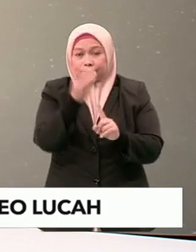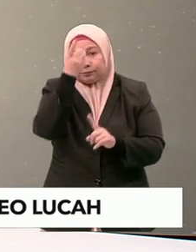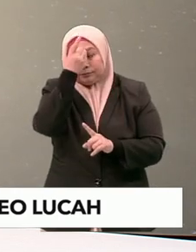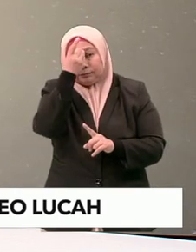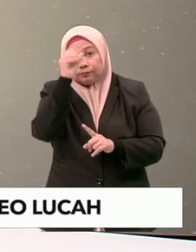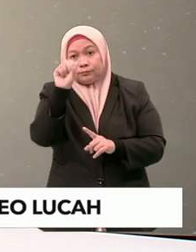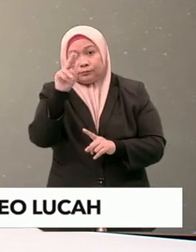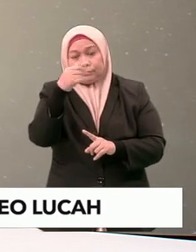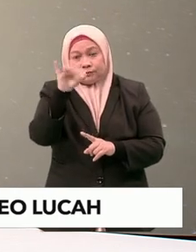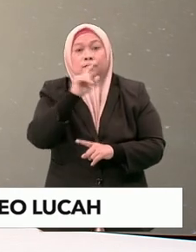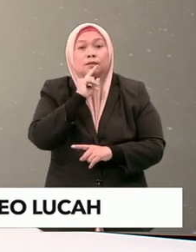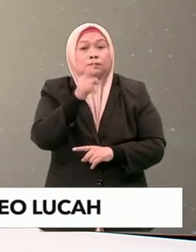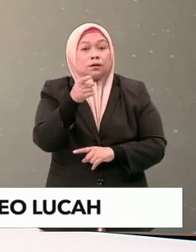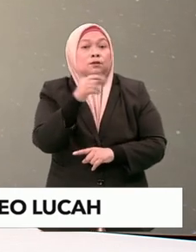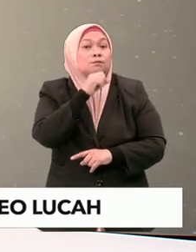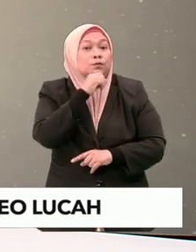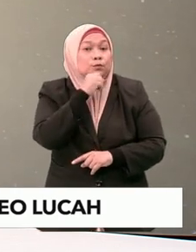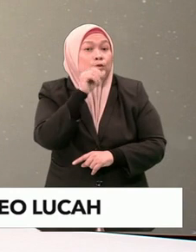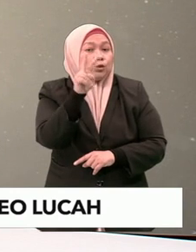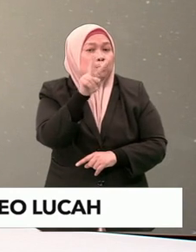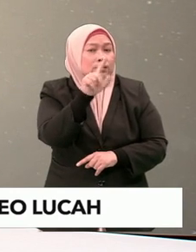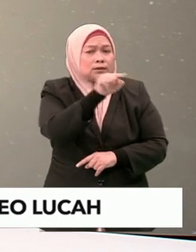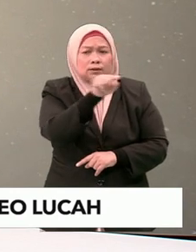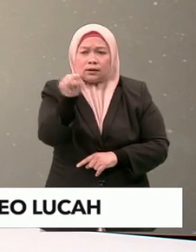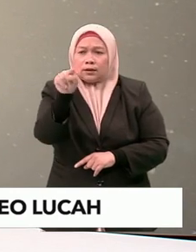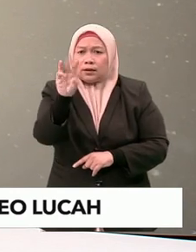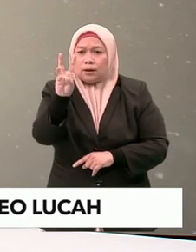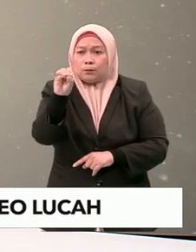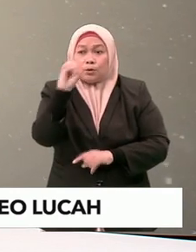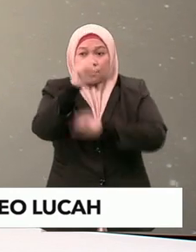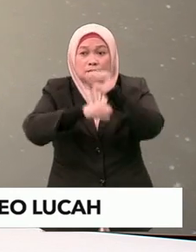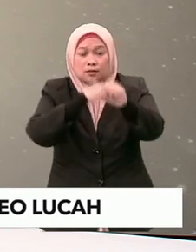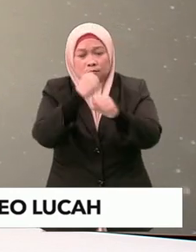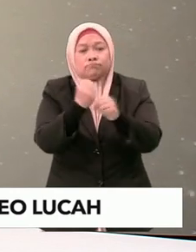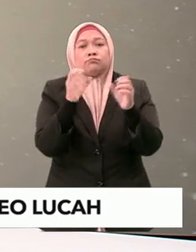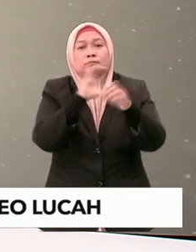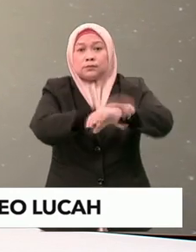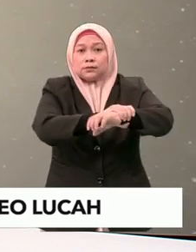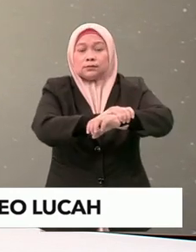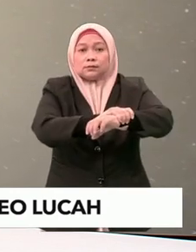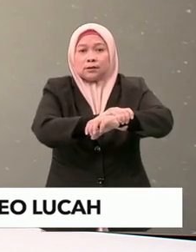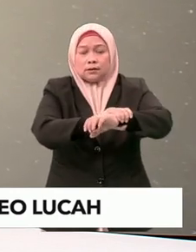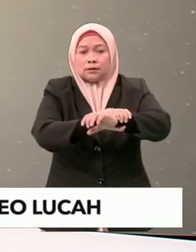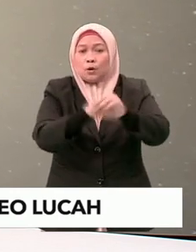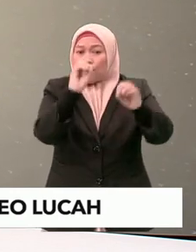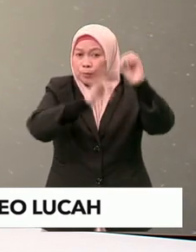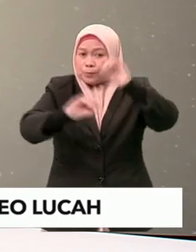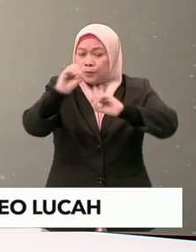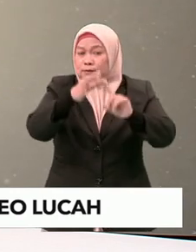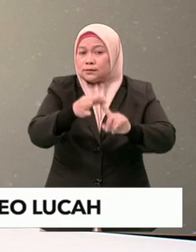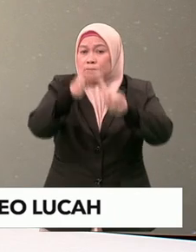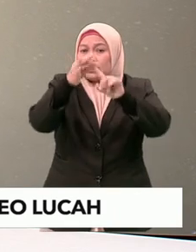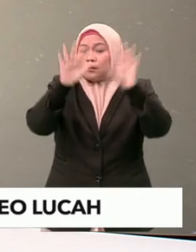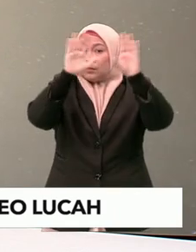berkata mereka yang berusia antara 23 hingga 60 tahun itu ditahan dalam operasi kas oleh Pagan